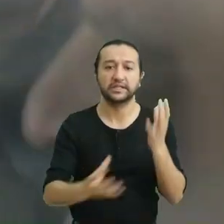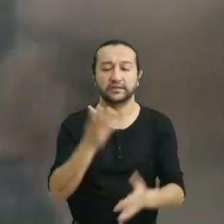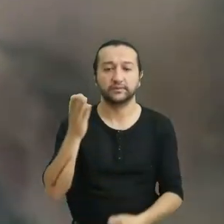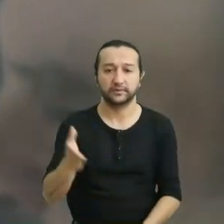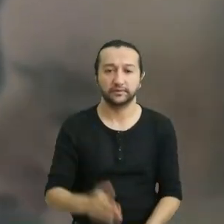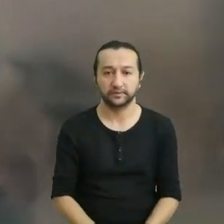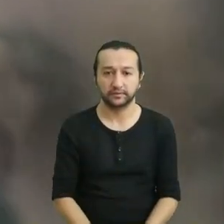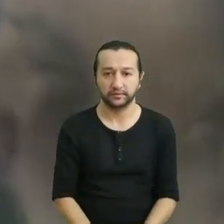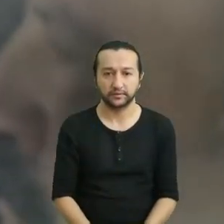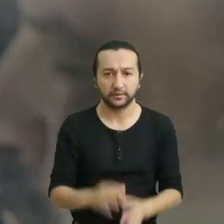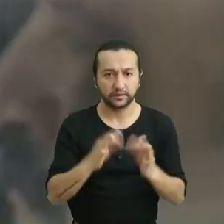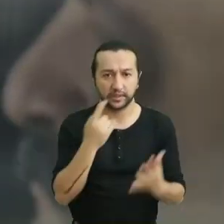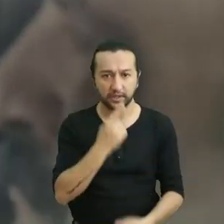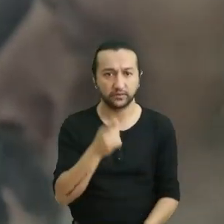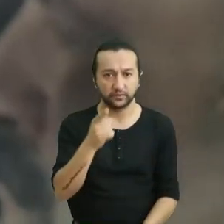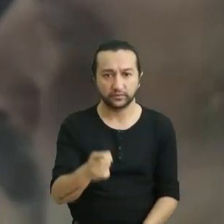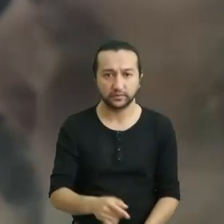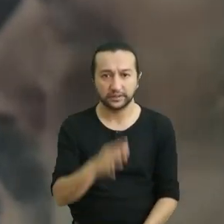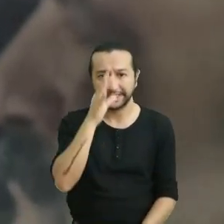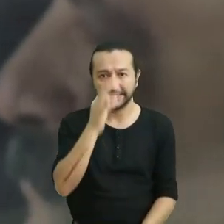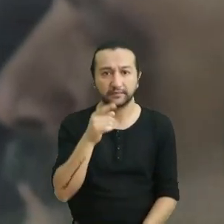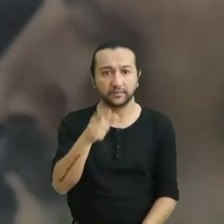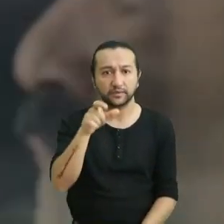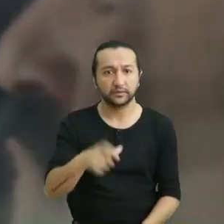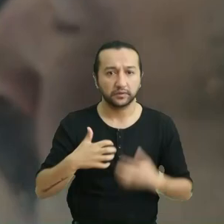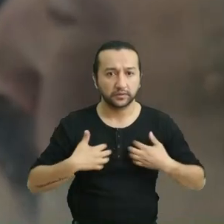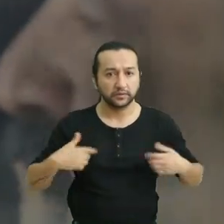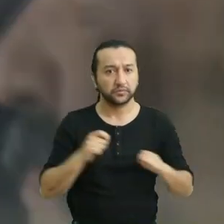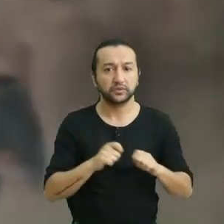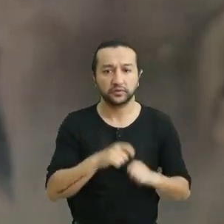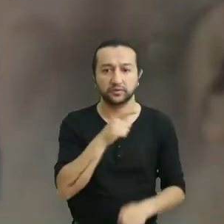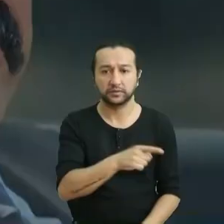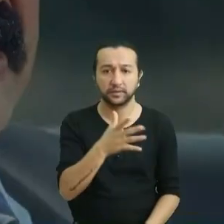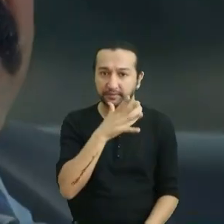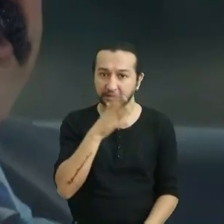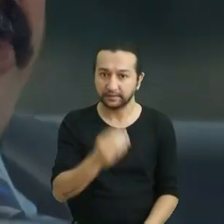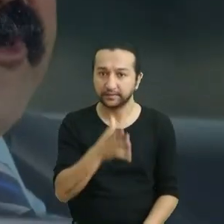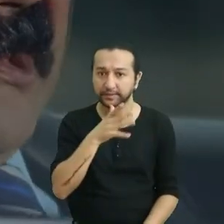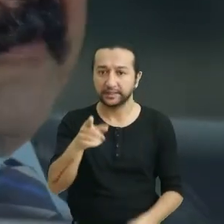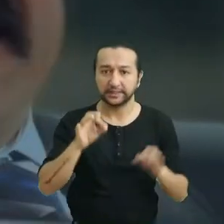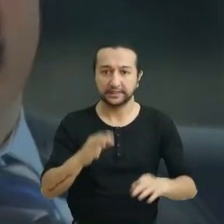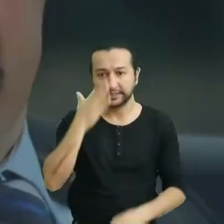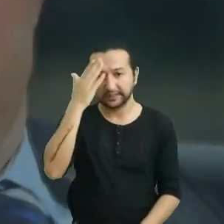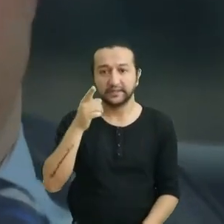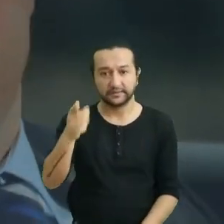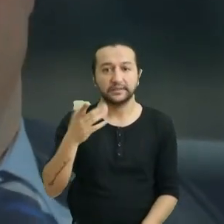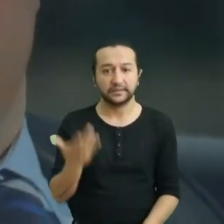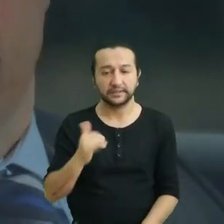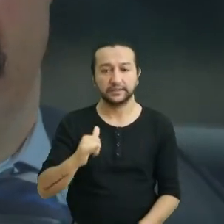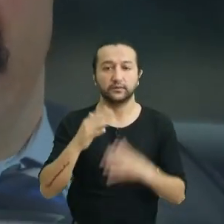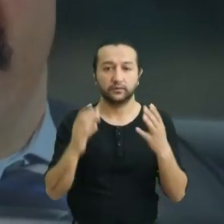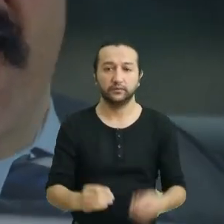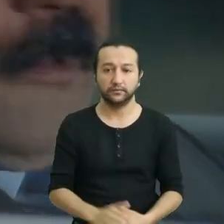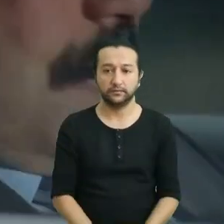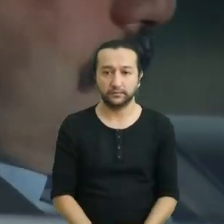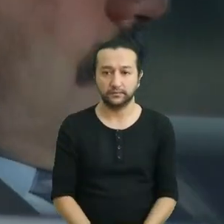yakmışlar. Ne diyorsun? Kim cesaret edebilir ki böyle bir şey? Bilsem, bilsem şimdi o şerefsizlerin yanında olurdum.